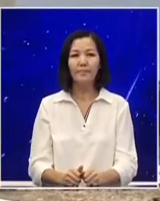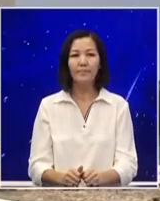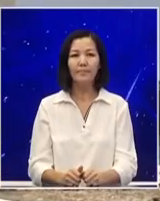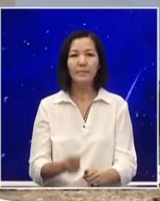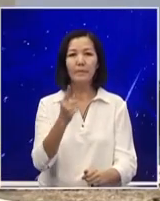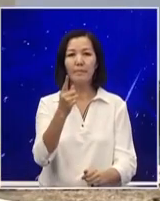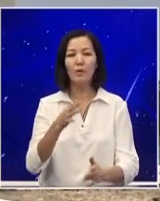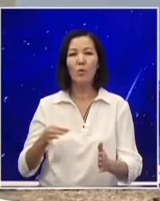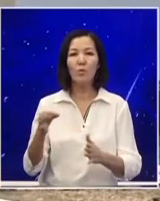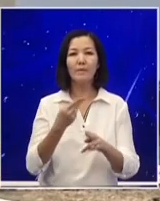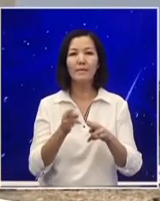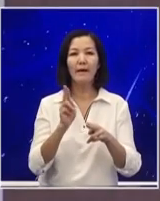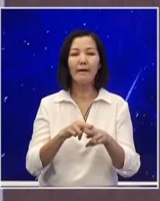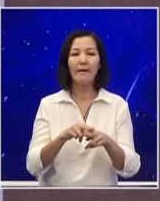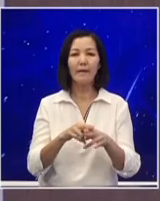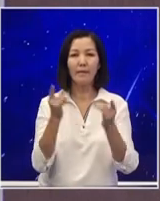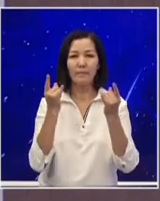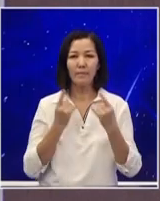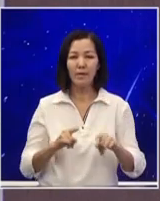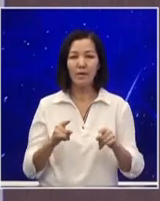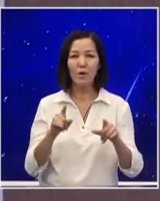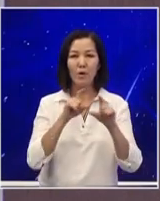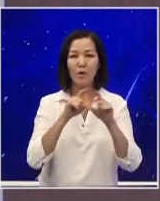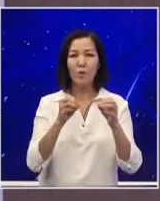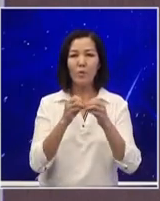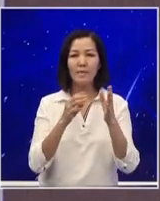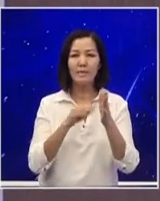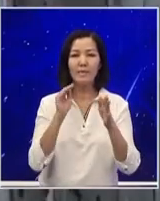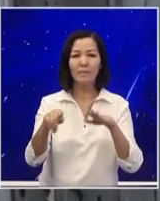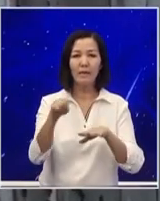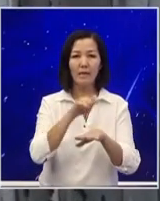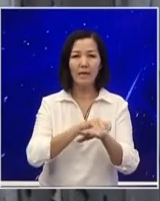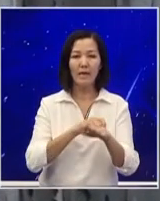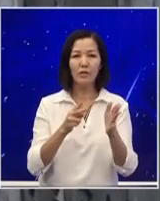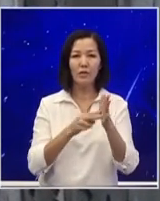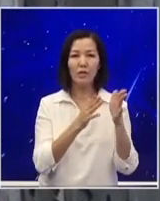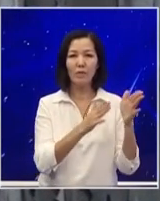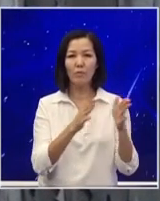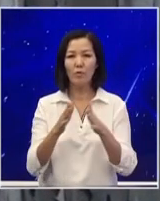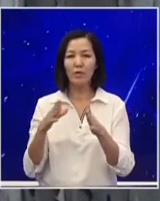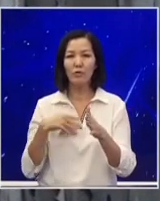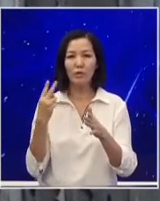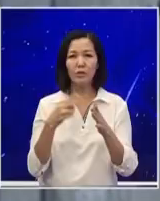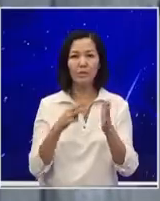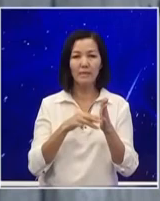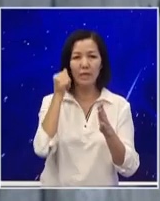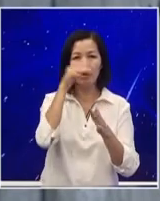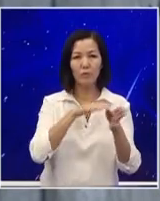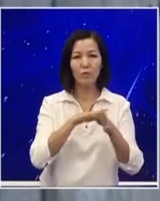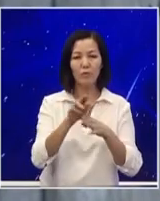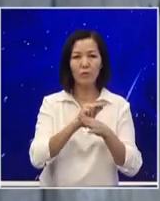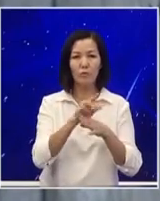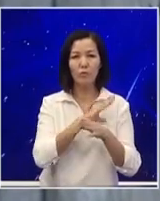Бірі облыстағы ең ірі перинаталды орталық, аумағы 18 мың шақырым, 7 блоктан тұрады. Соңғы 28 жылда мардымды жөндеу